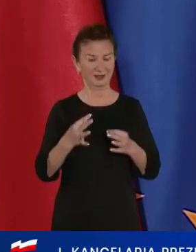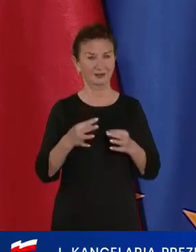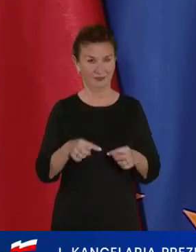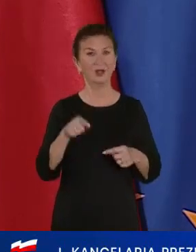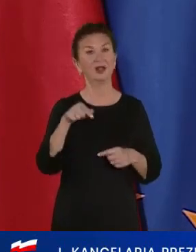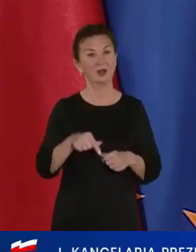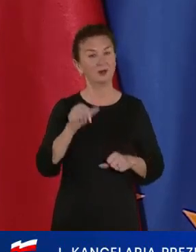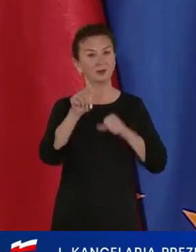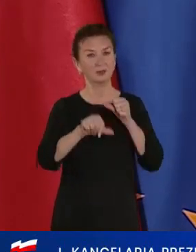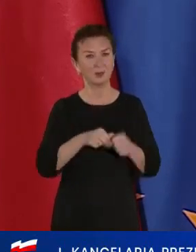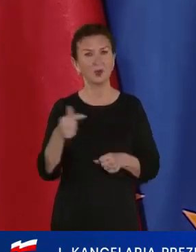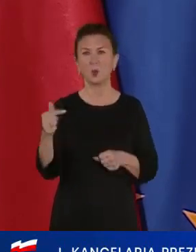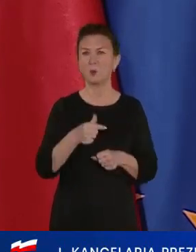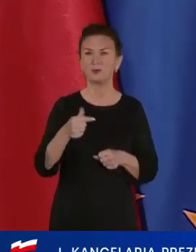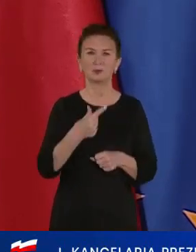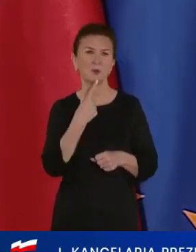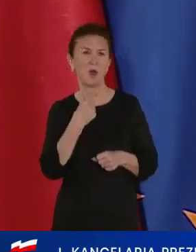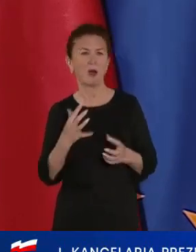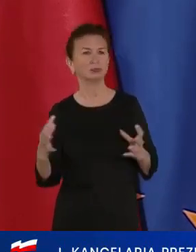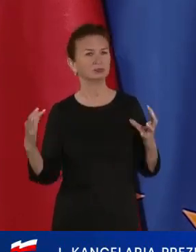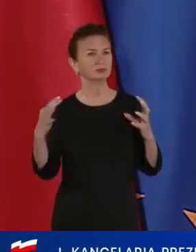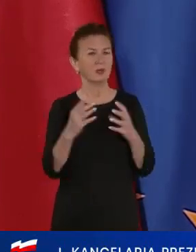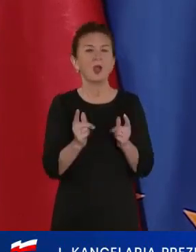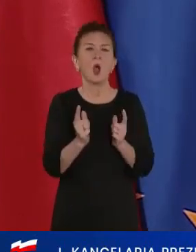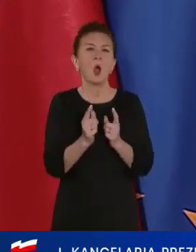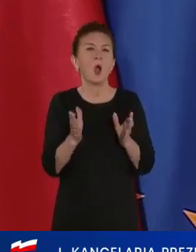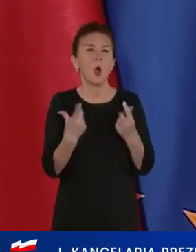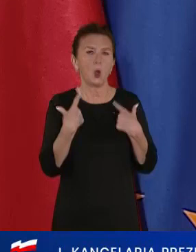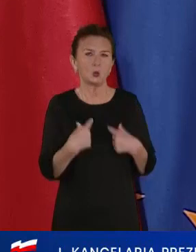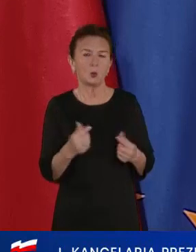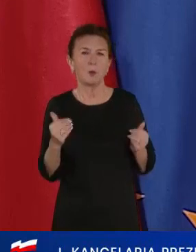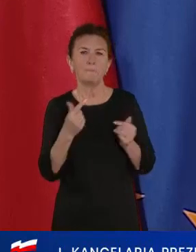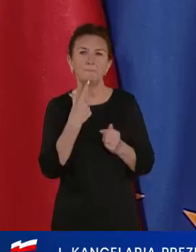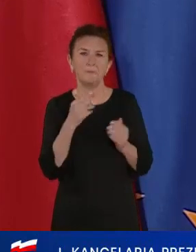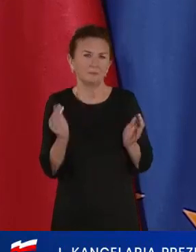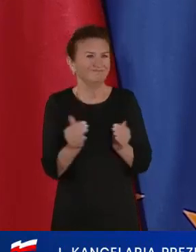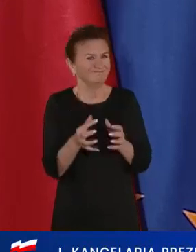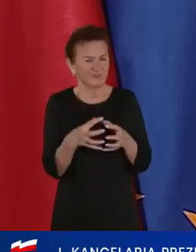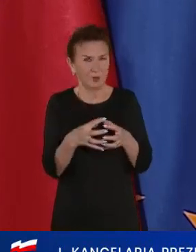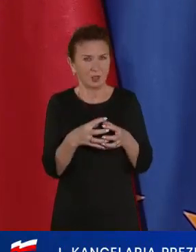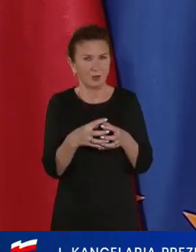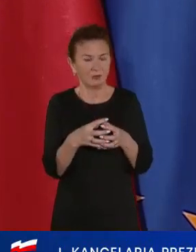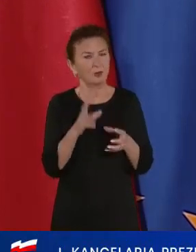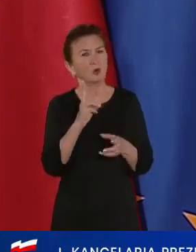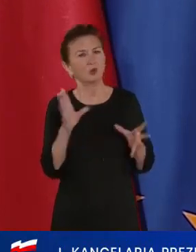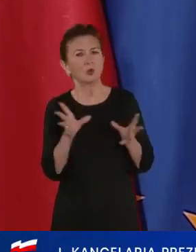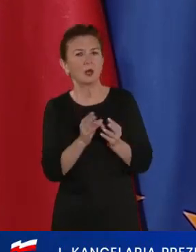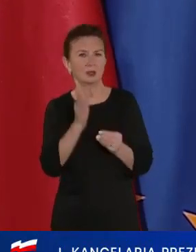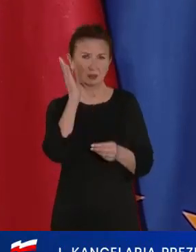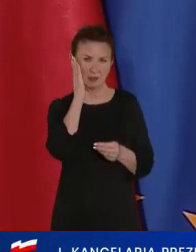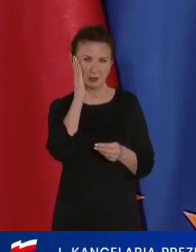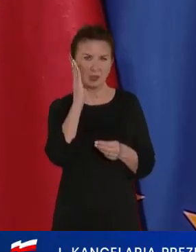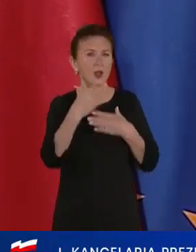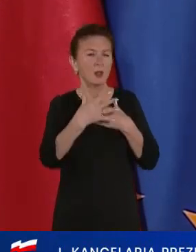szczególnie kameralny. Powinniśmy je spędzić wśród tych, którzy rzeczywiście są najbliżsi z